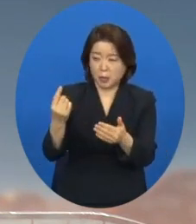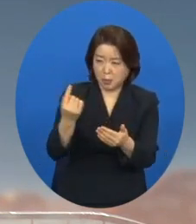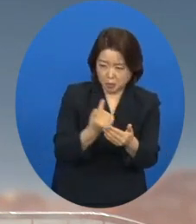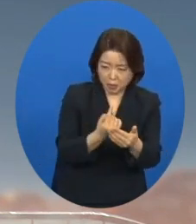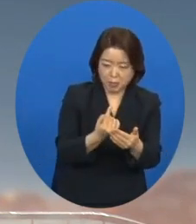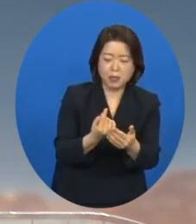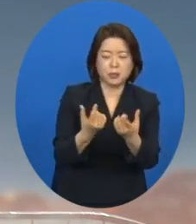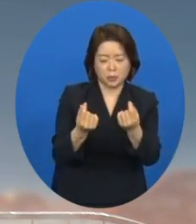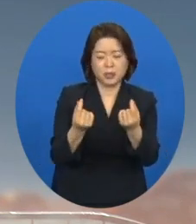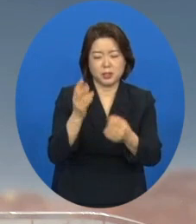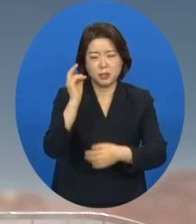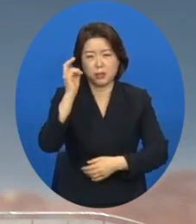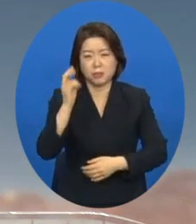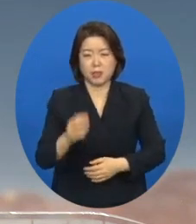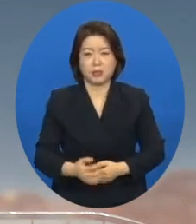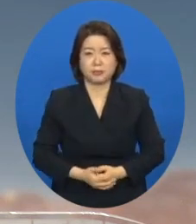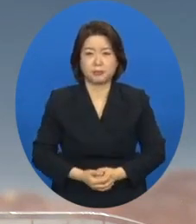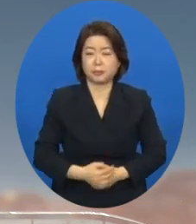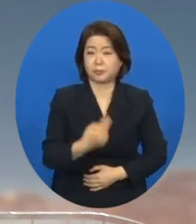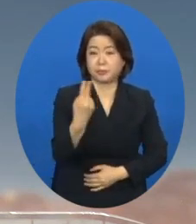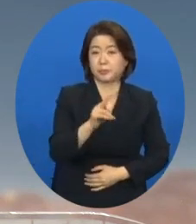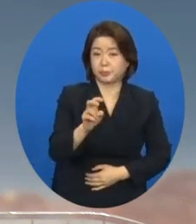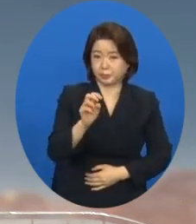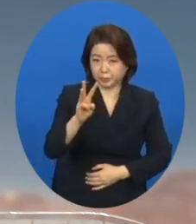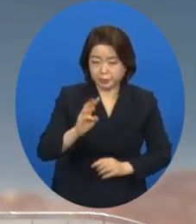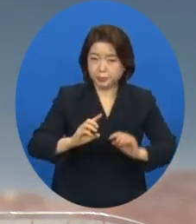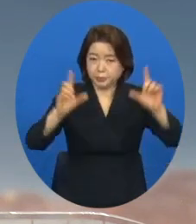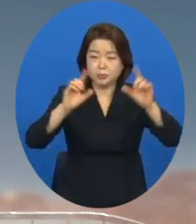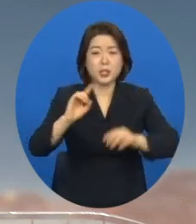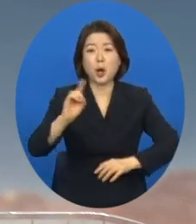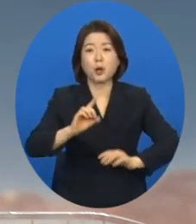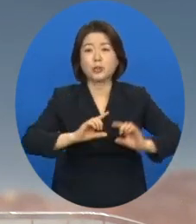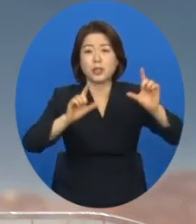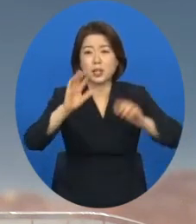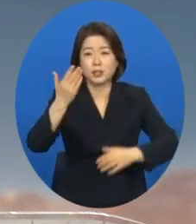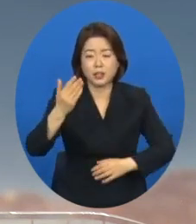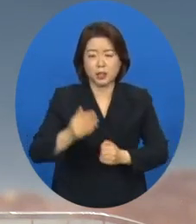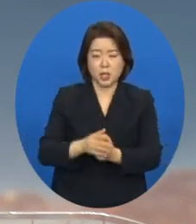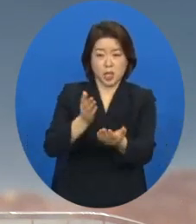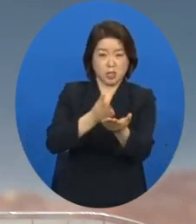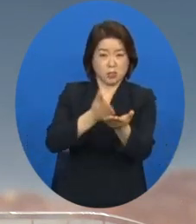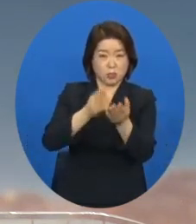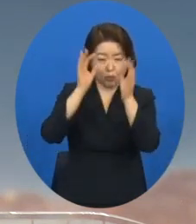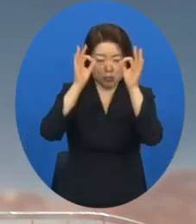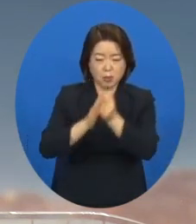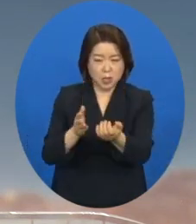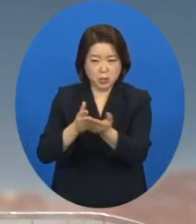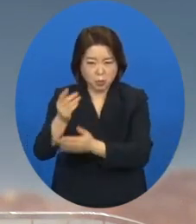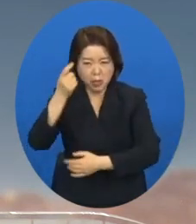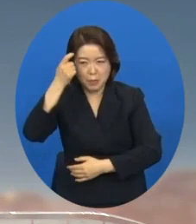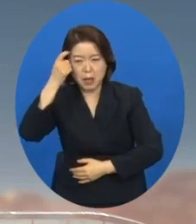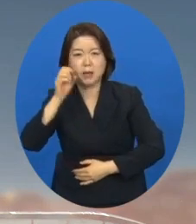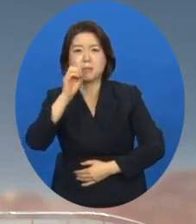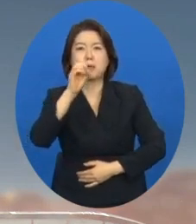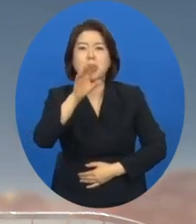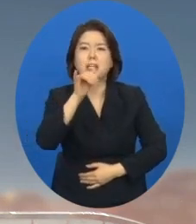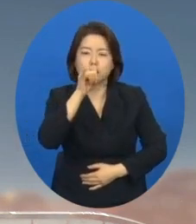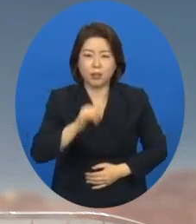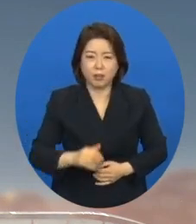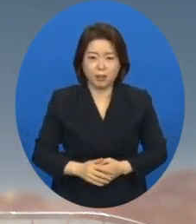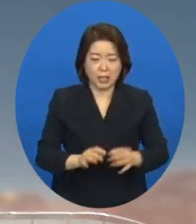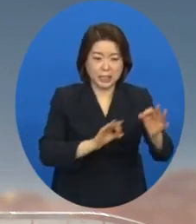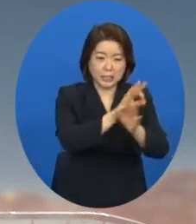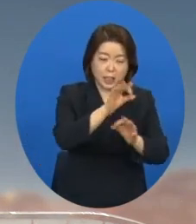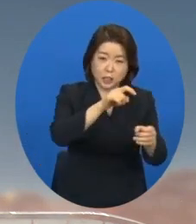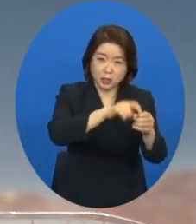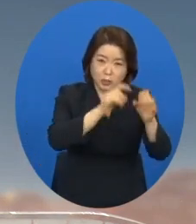그럴 거예요. 2023년은 어떤 해가 될 것인가? 여러분 뉴스를 보시면요, 전문가들이 예측이 있어요.